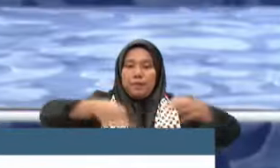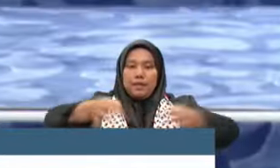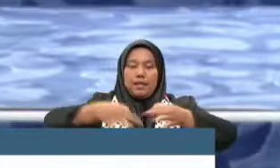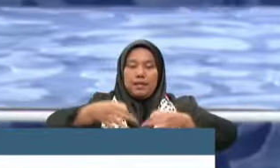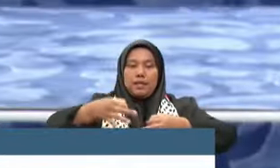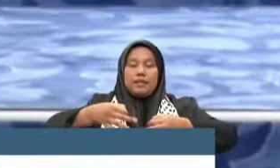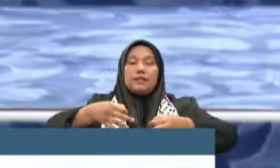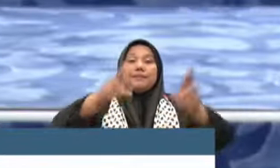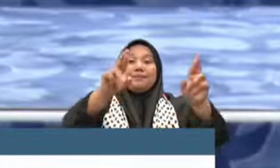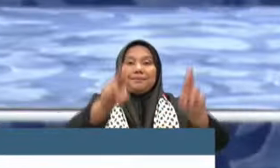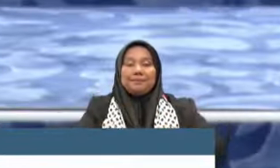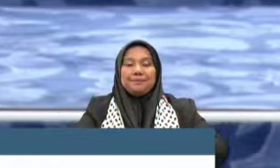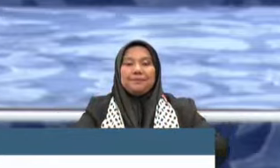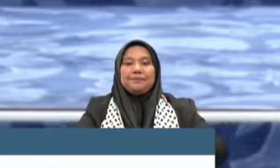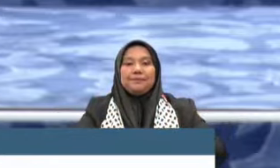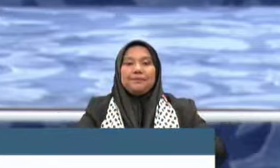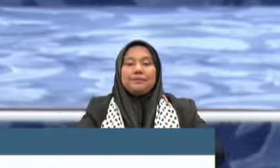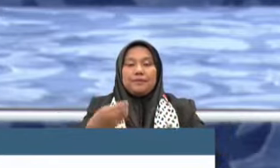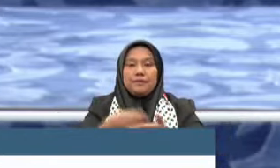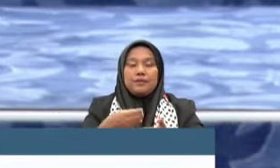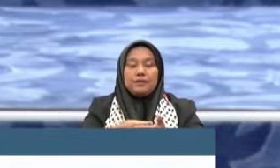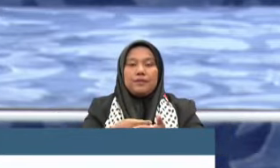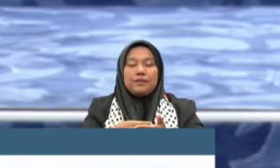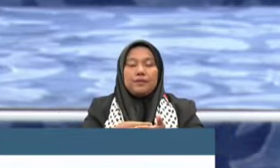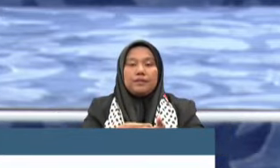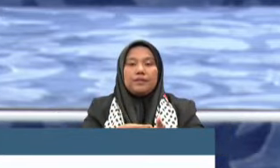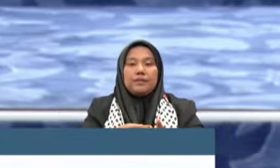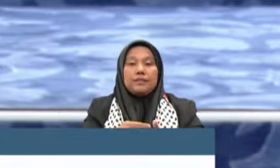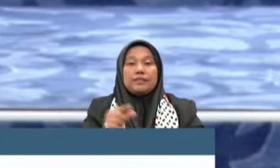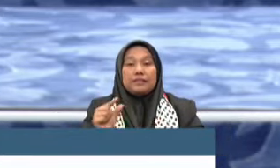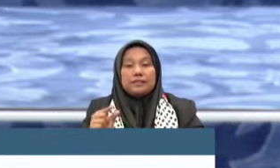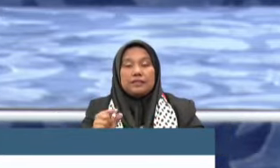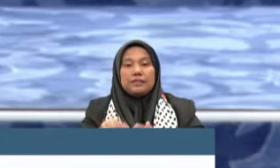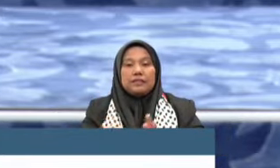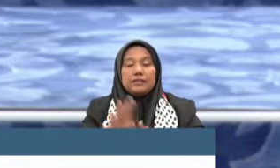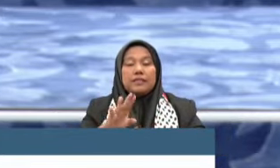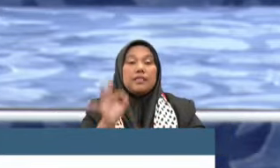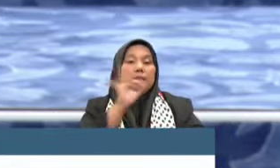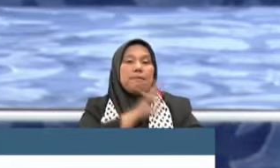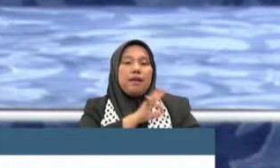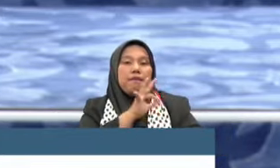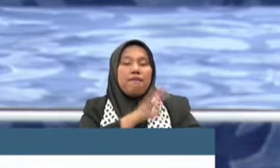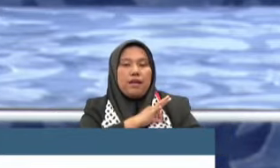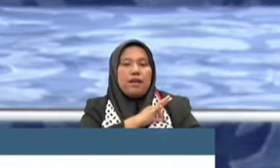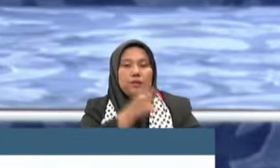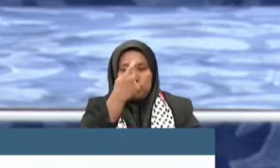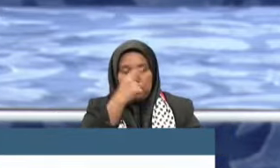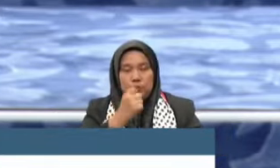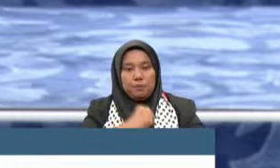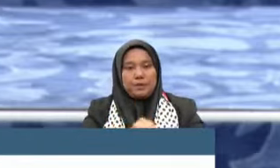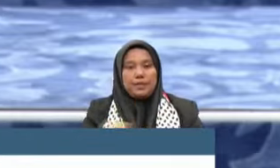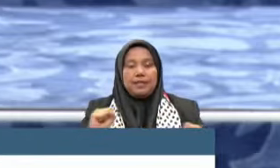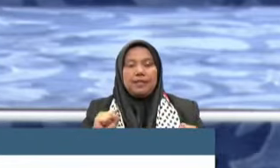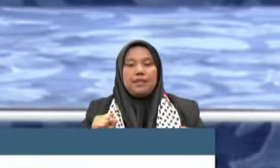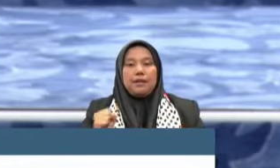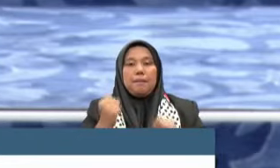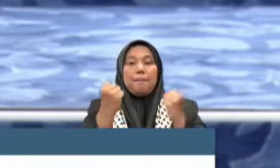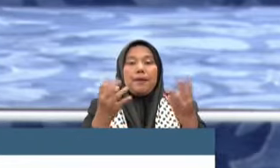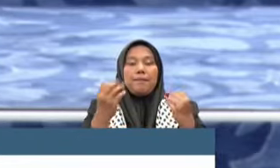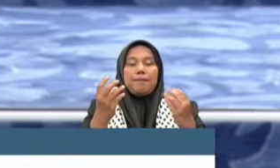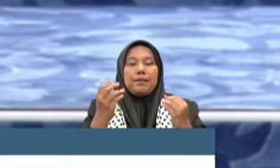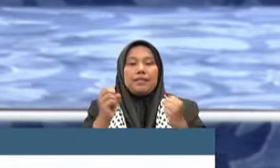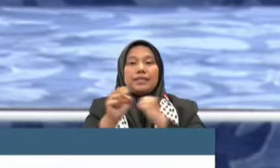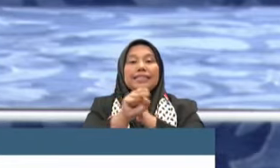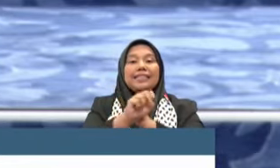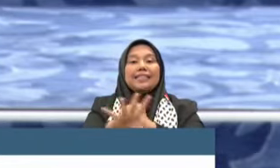Peruntukan yang kecil ini, yang selebihnya seperti mana saya sebutkan, akan dimanfaatkan untuk menyediakan beberapa iklan